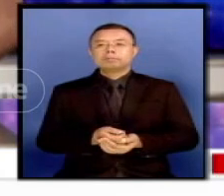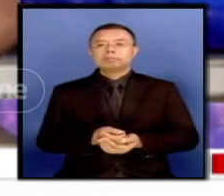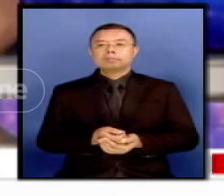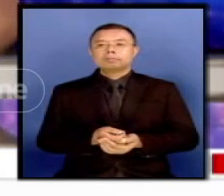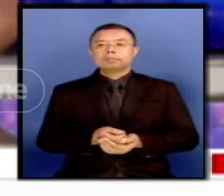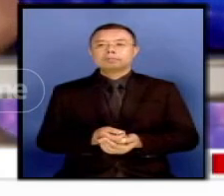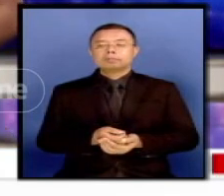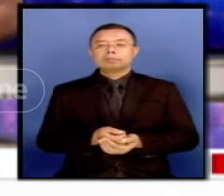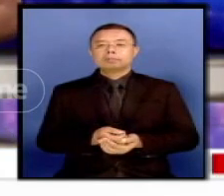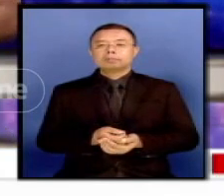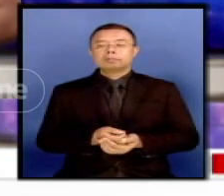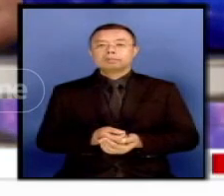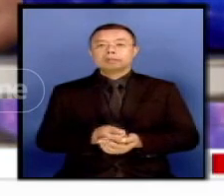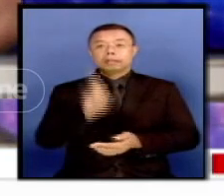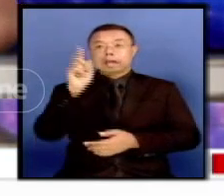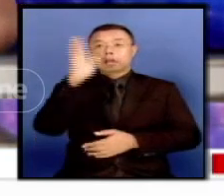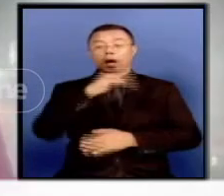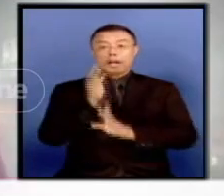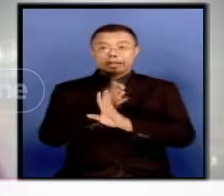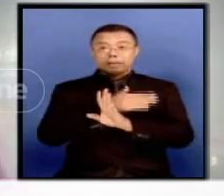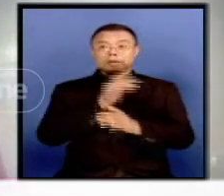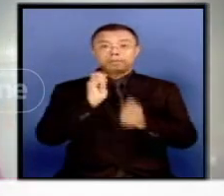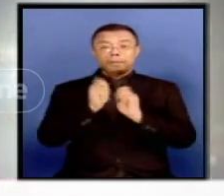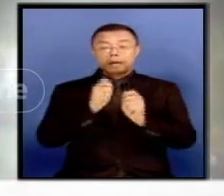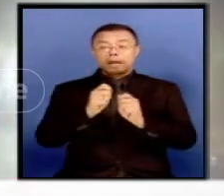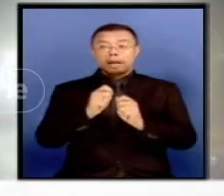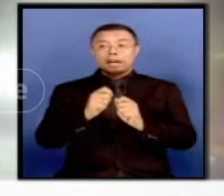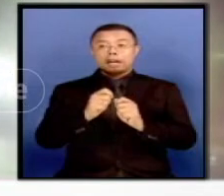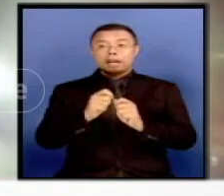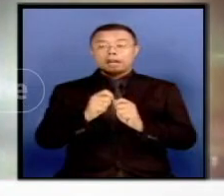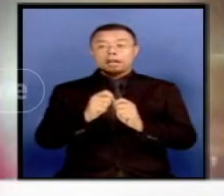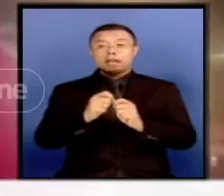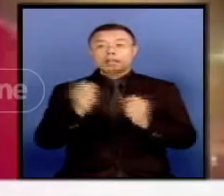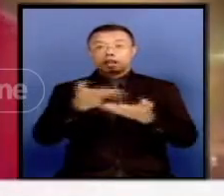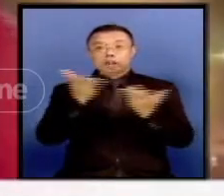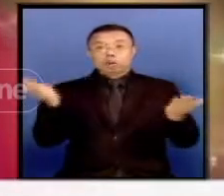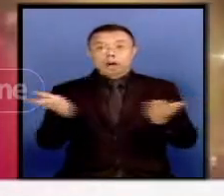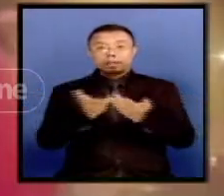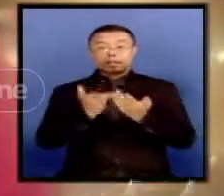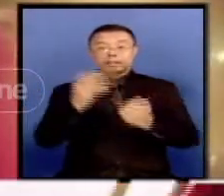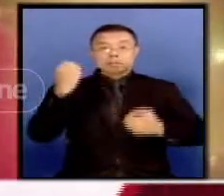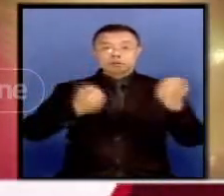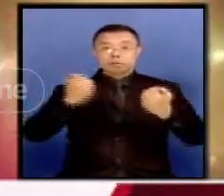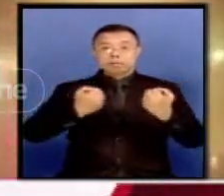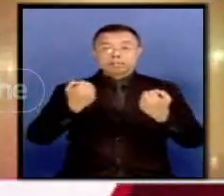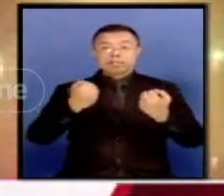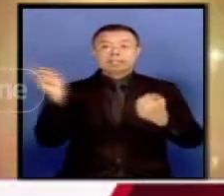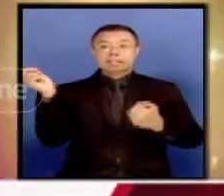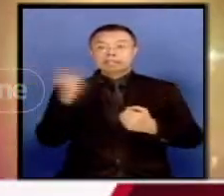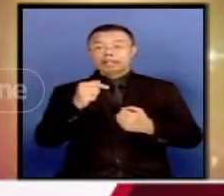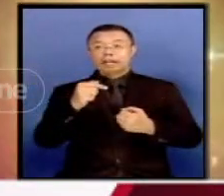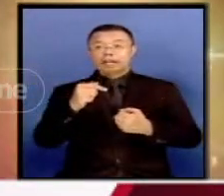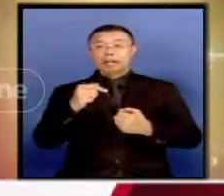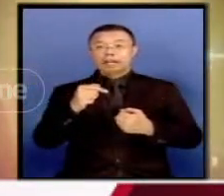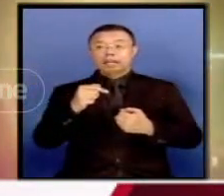posisi satu hari jelang Lebaran, arus situasi volume kendaraan dari para